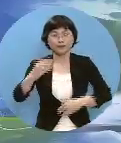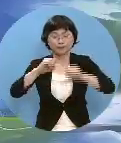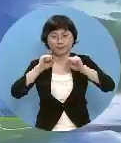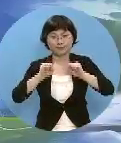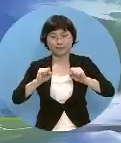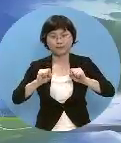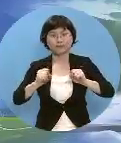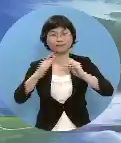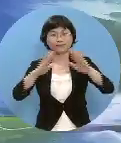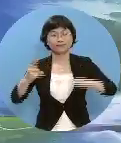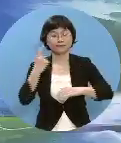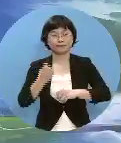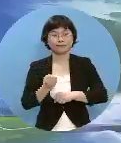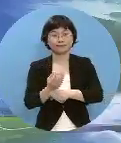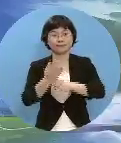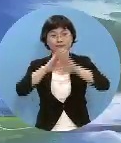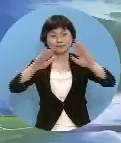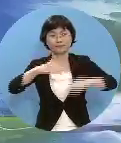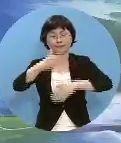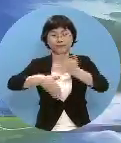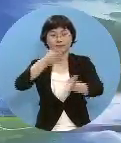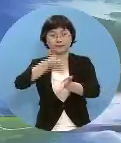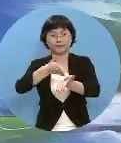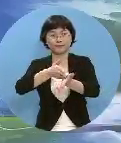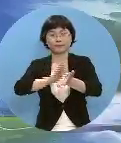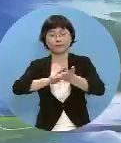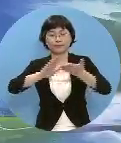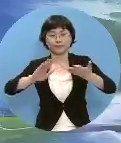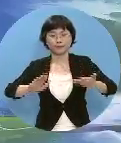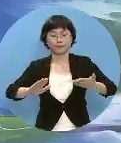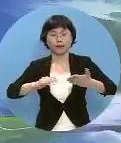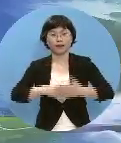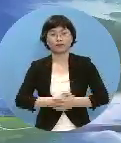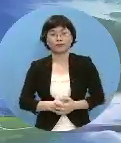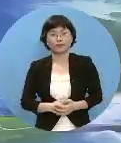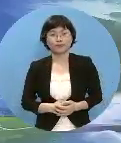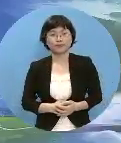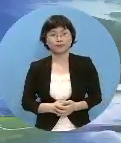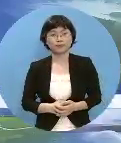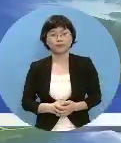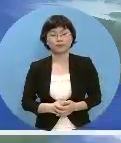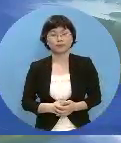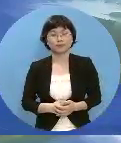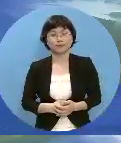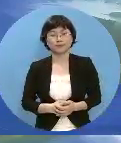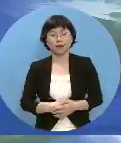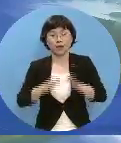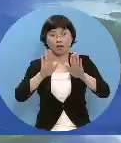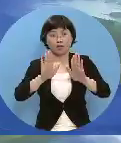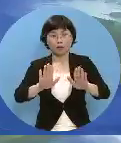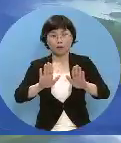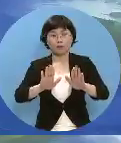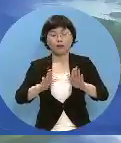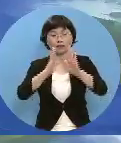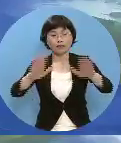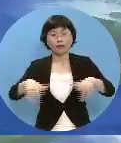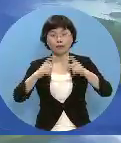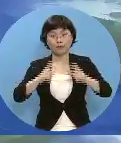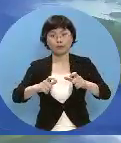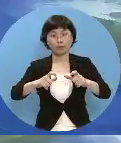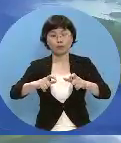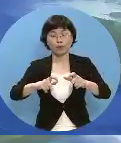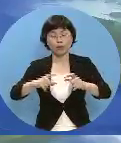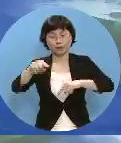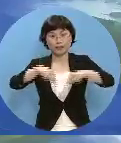여러분 안녕하십니까? 전라남도 소식을 전해드리는 생명의 땅 전남 도종 뉴스입니다. 민선 6기 전라남도의